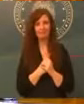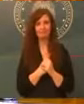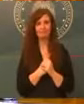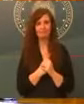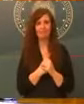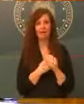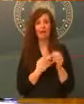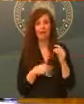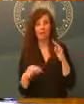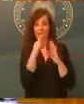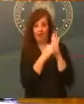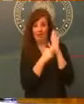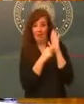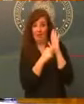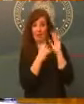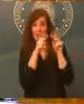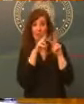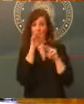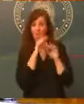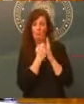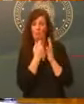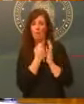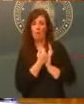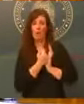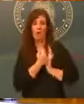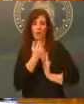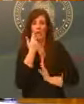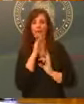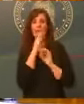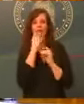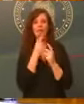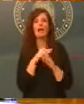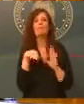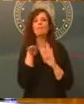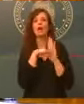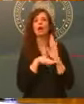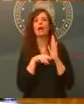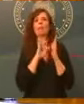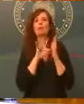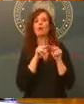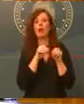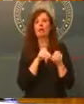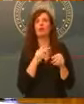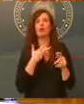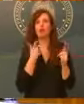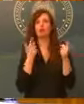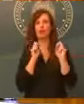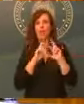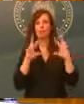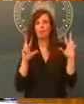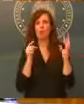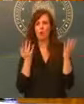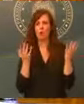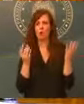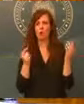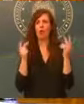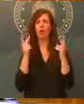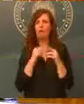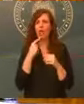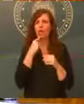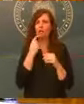importantissimo per cui i programmi scolastici non esistono più ci dicono che la scuola è di tutti e di ciascuno